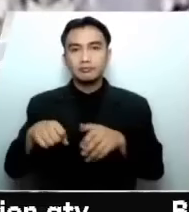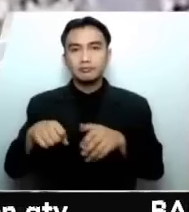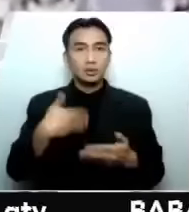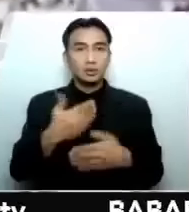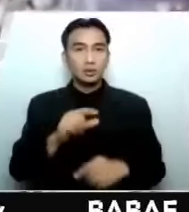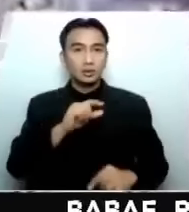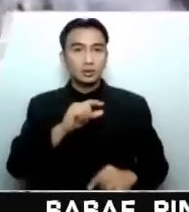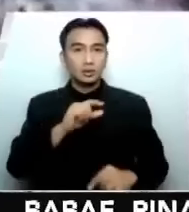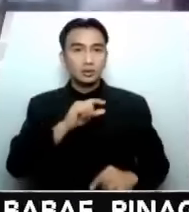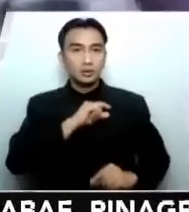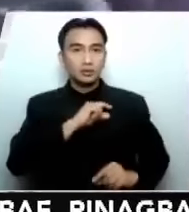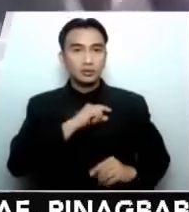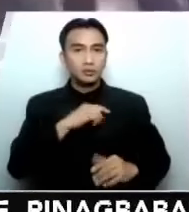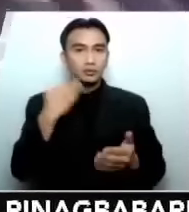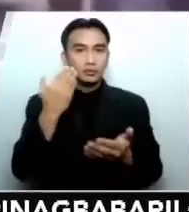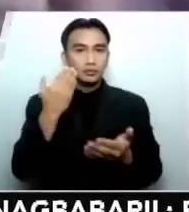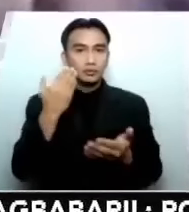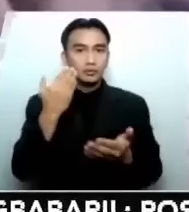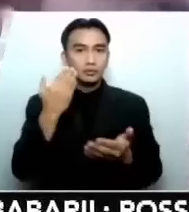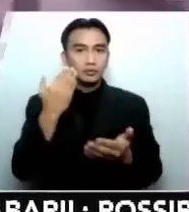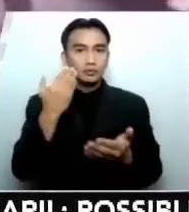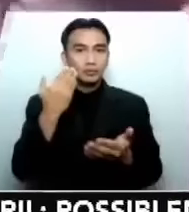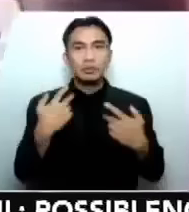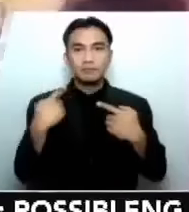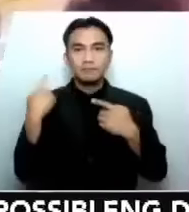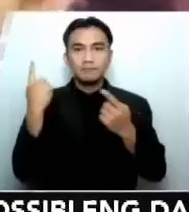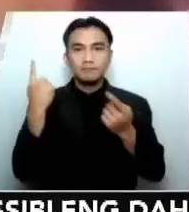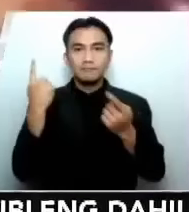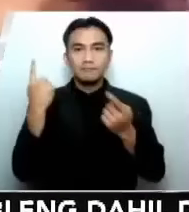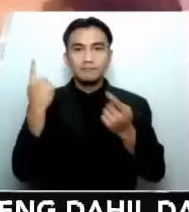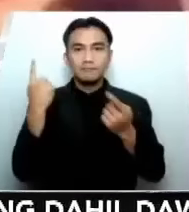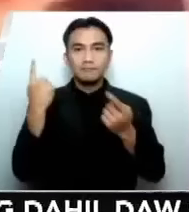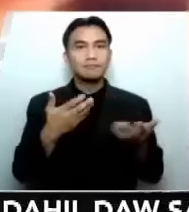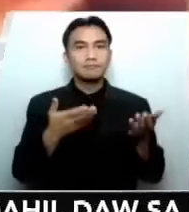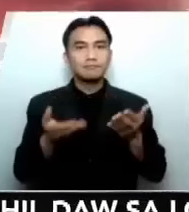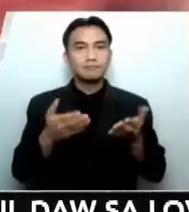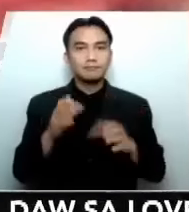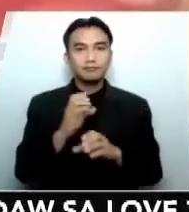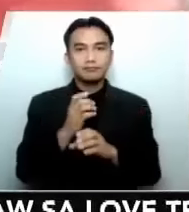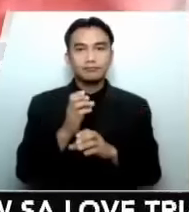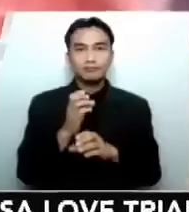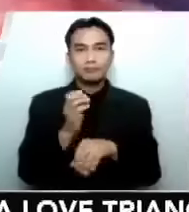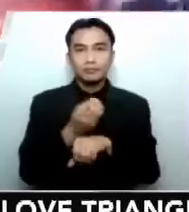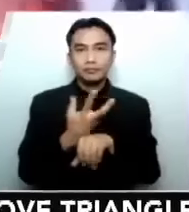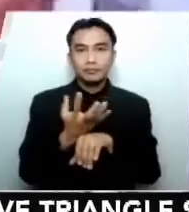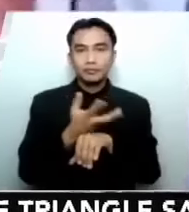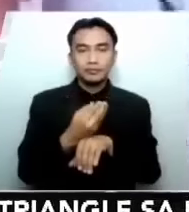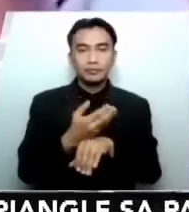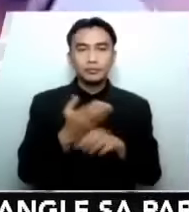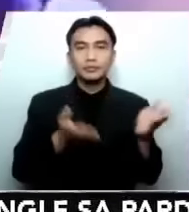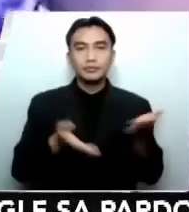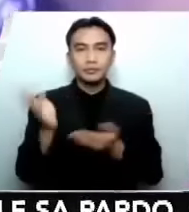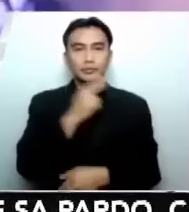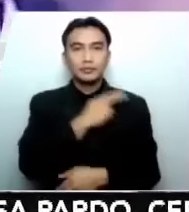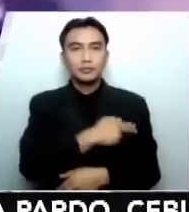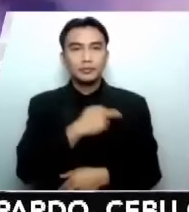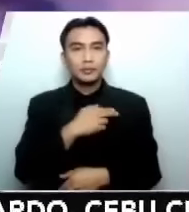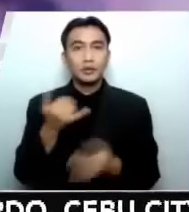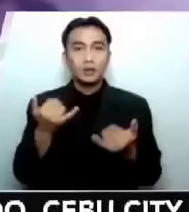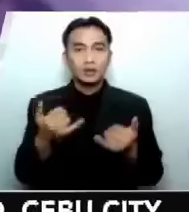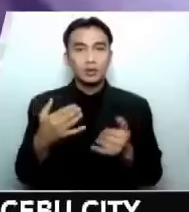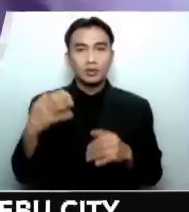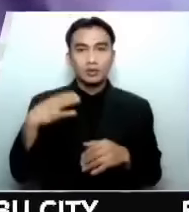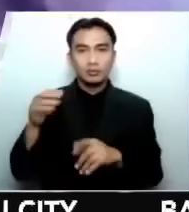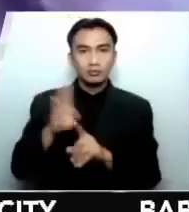ang ambulansya ng Barangay Tuntungin Puto at isinugod ang babae sa ospital. Nakausap na raw ng kapitan ng Barangay Maahas ang kapatid ng